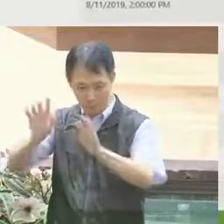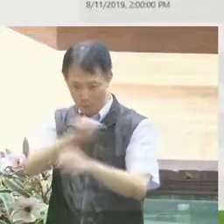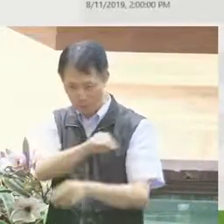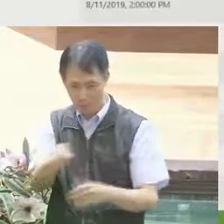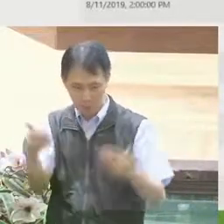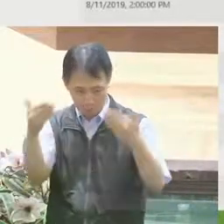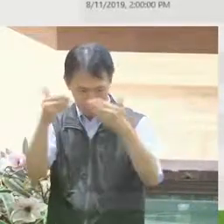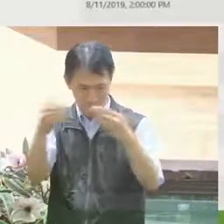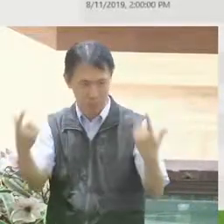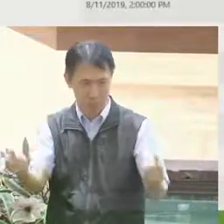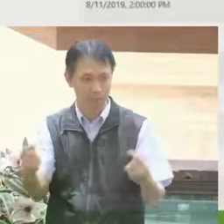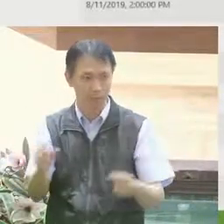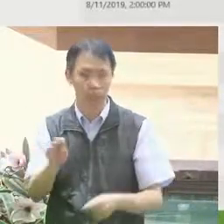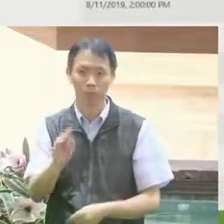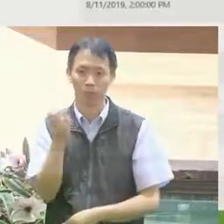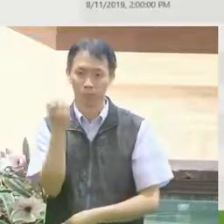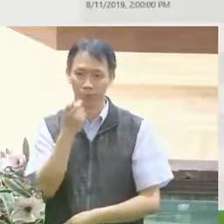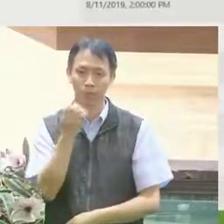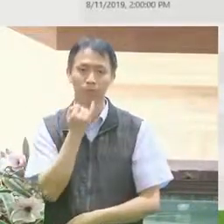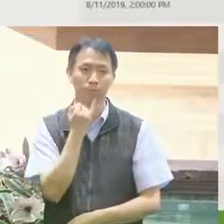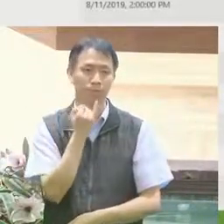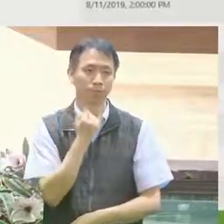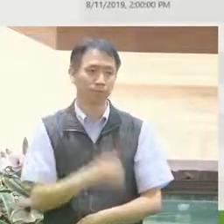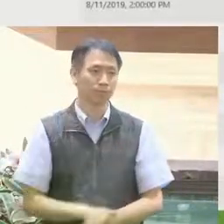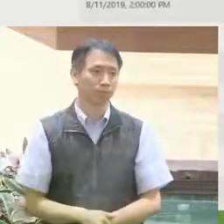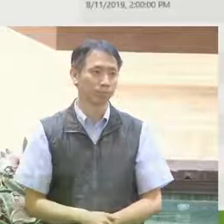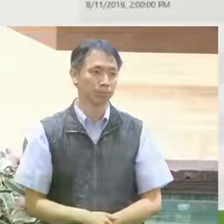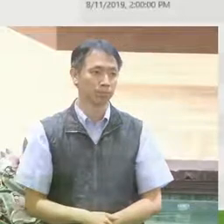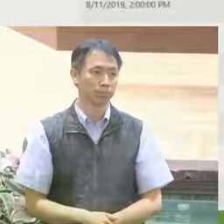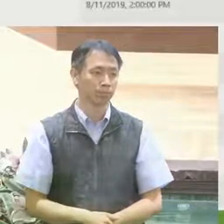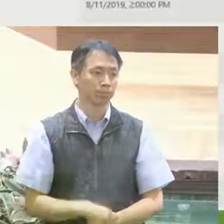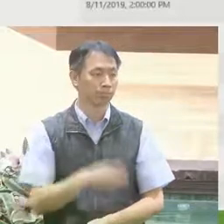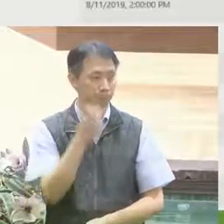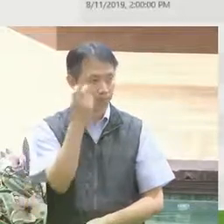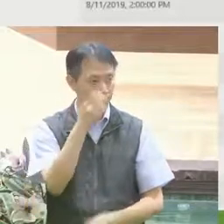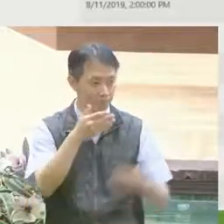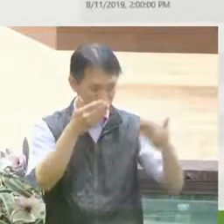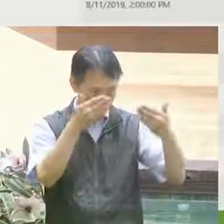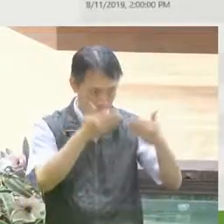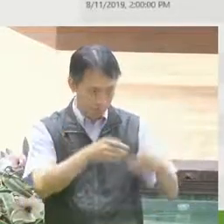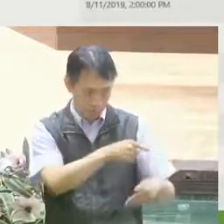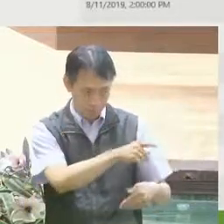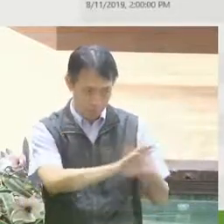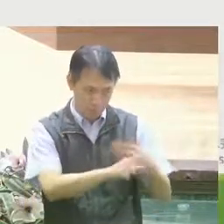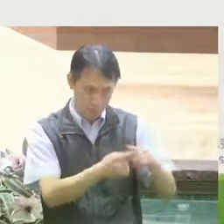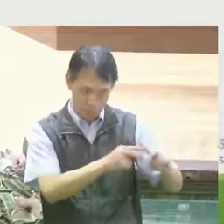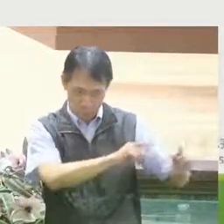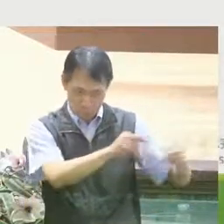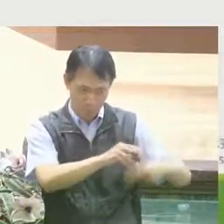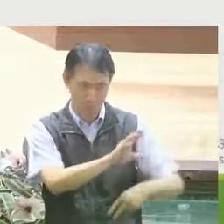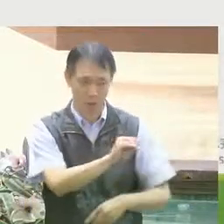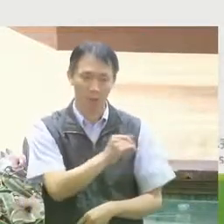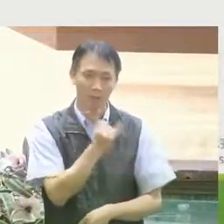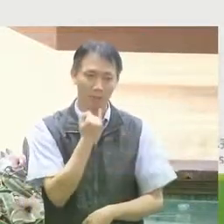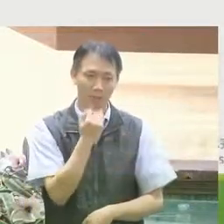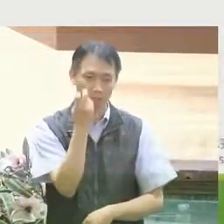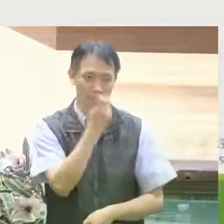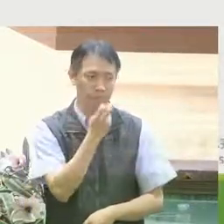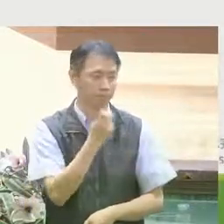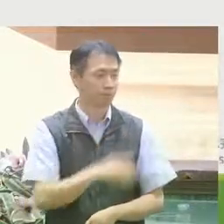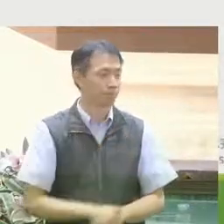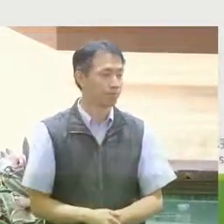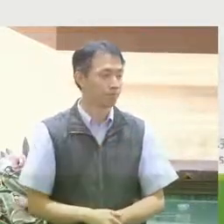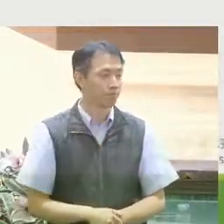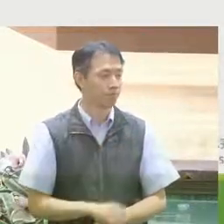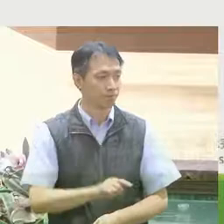计算是否正确，以确定资料有没有曾经被修改。接下来我说